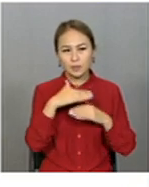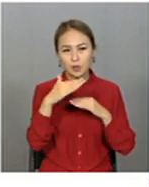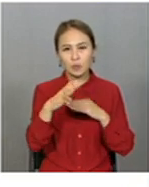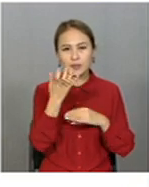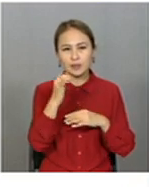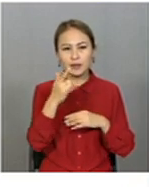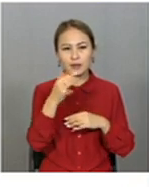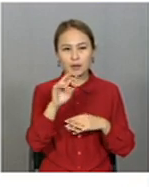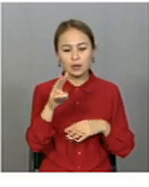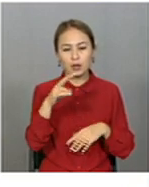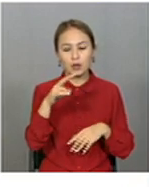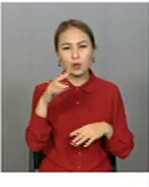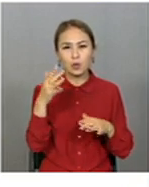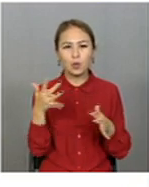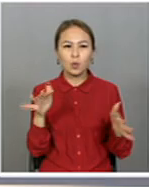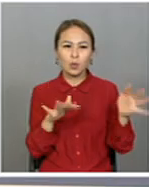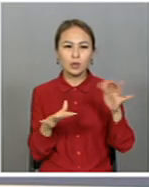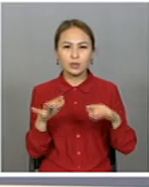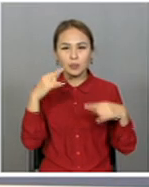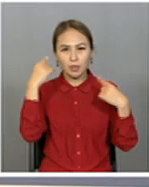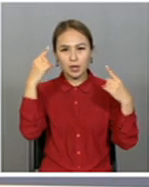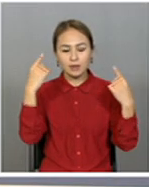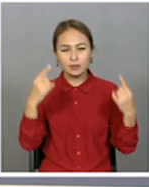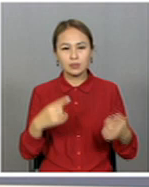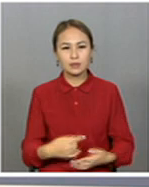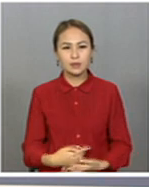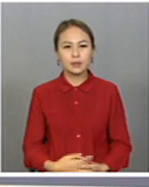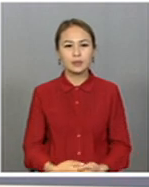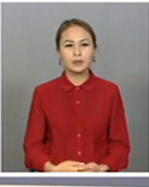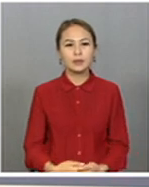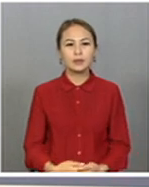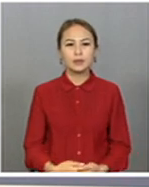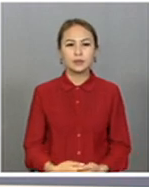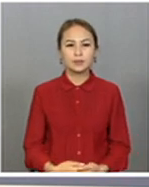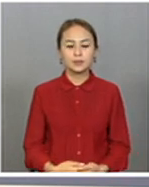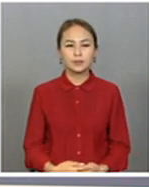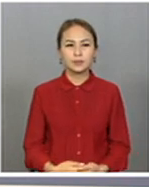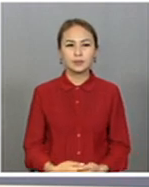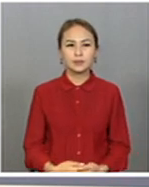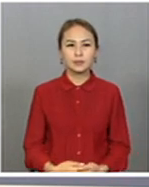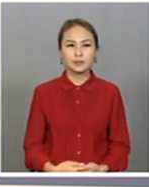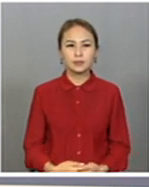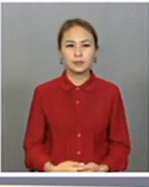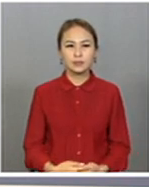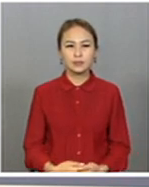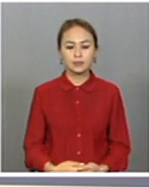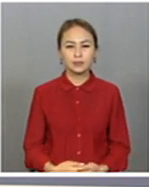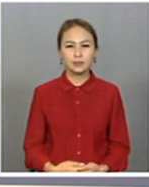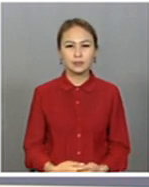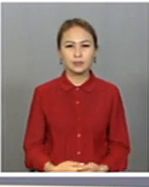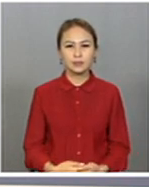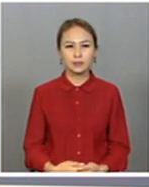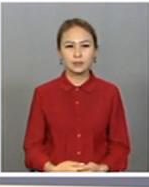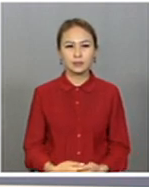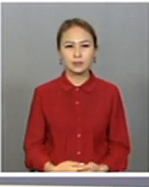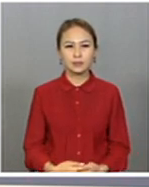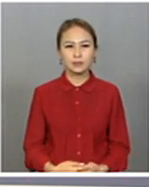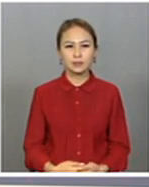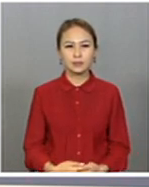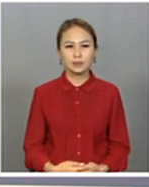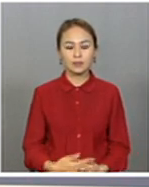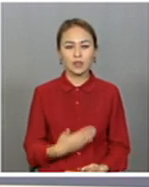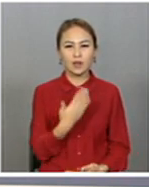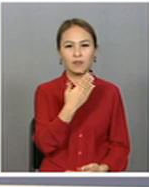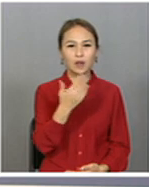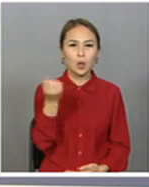сайгак, горный баран. Молодцы, ребят! Сегодня на уроке вы отлично поработали. Вы